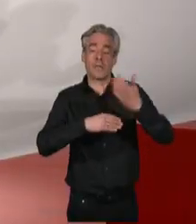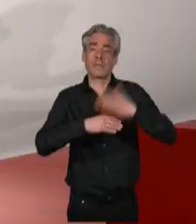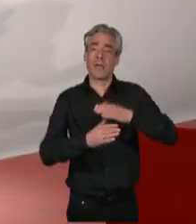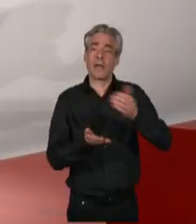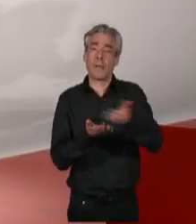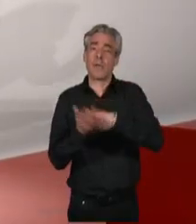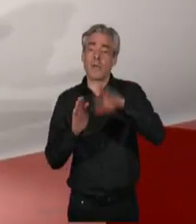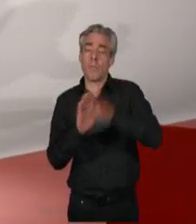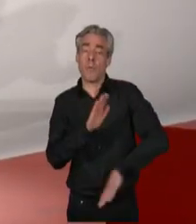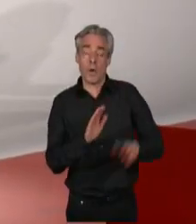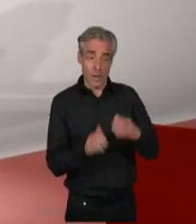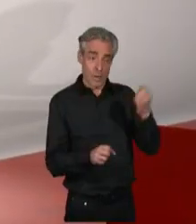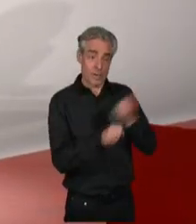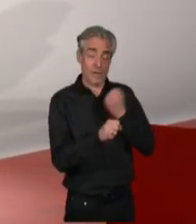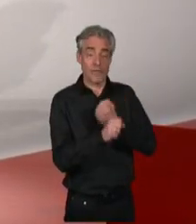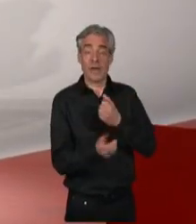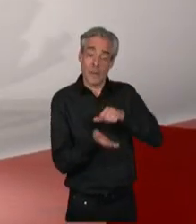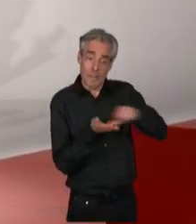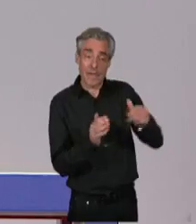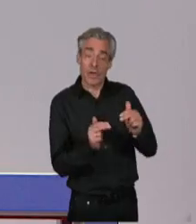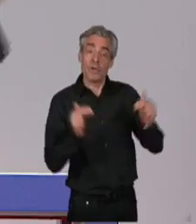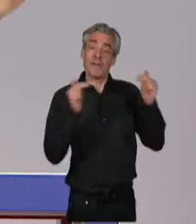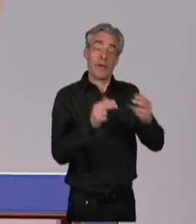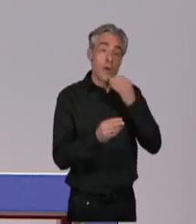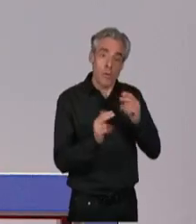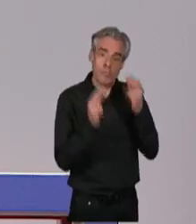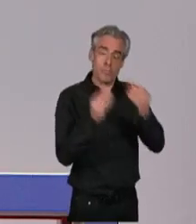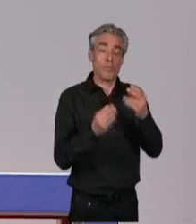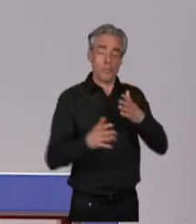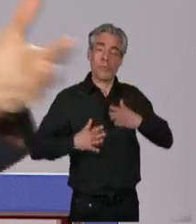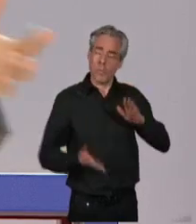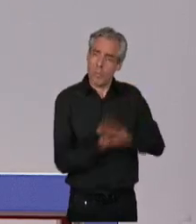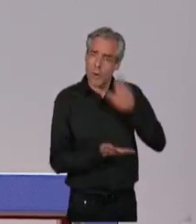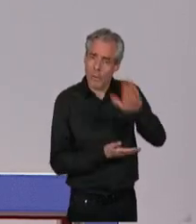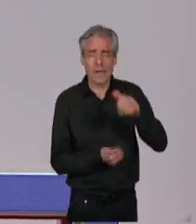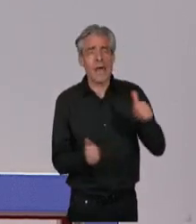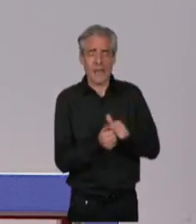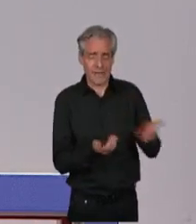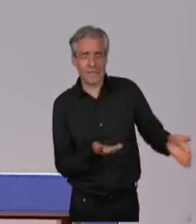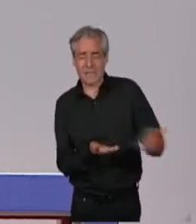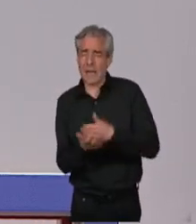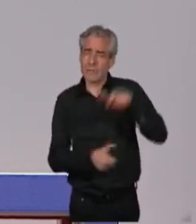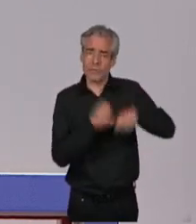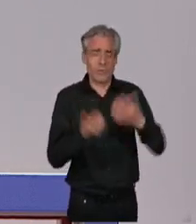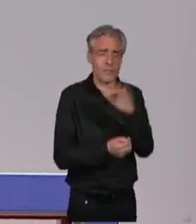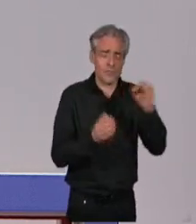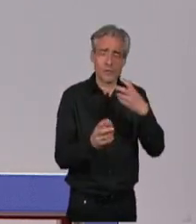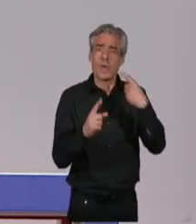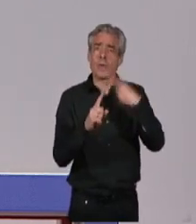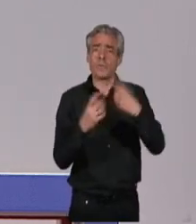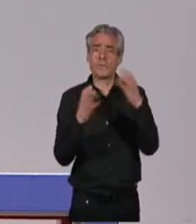et surtout qu'il soit payé à son juste prix. Je m'y engage. Avec moi, les salaires des Français augmenteront